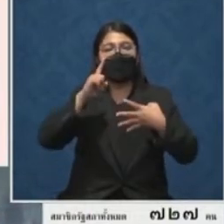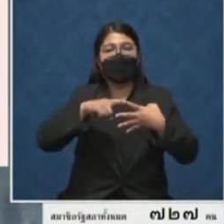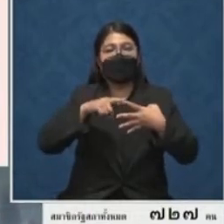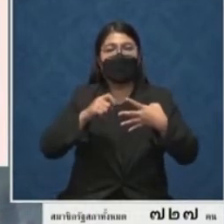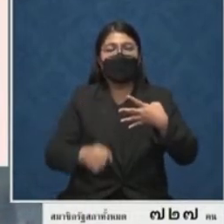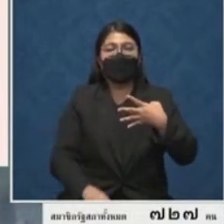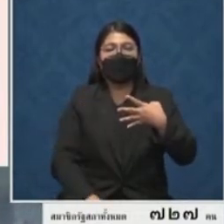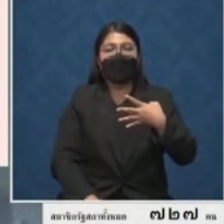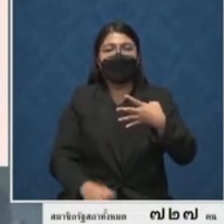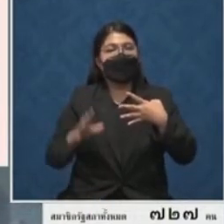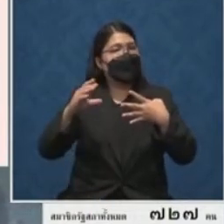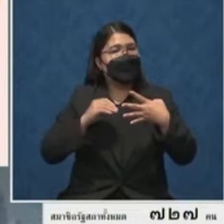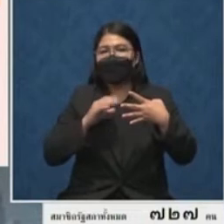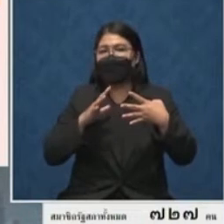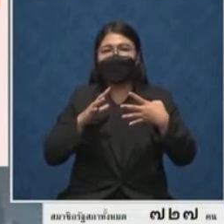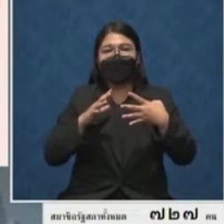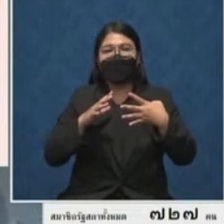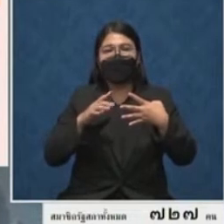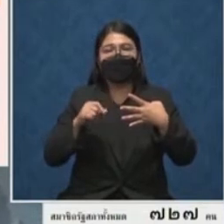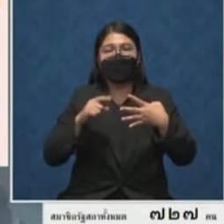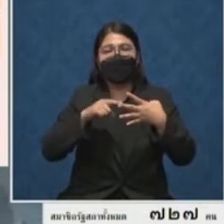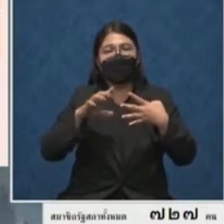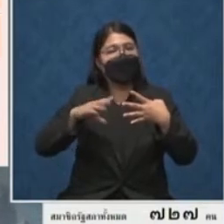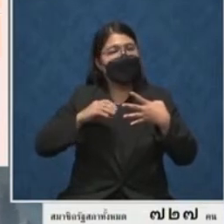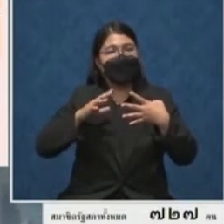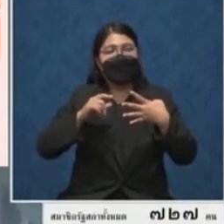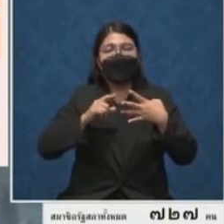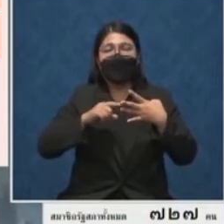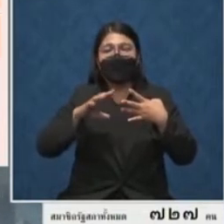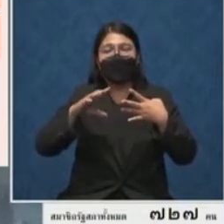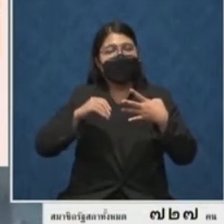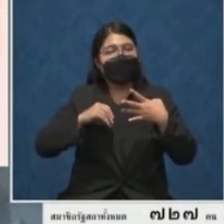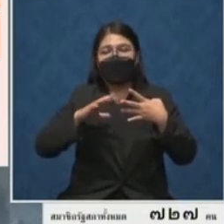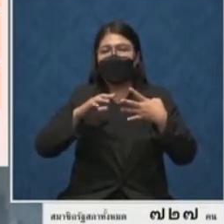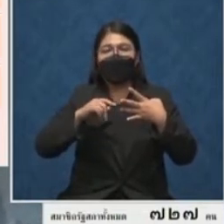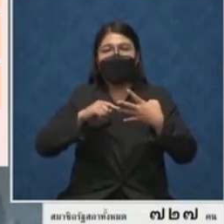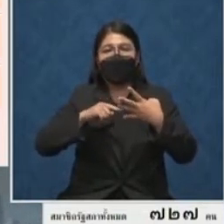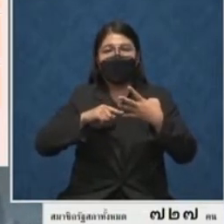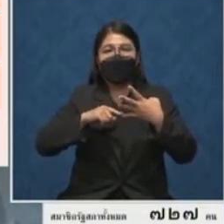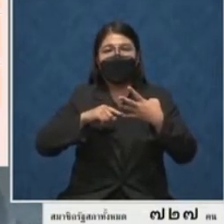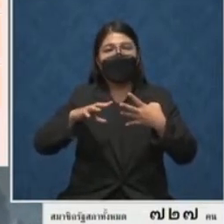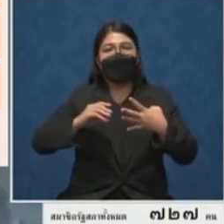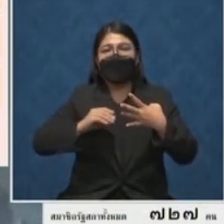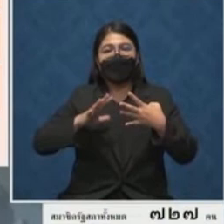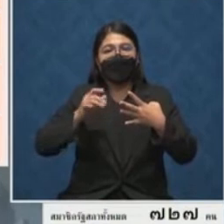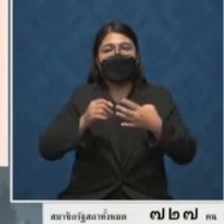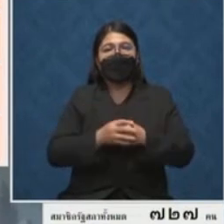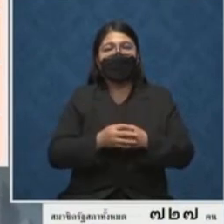นึ่งไม่รับหลักการสองไม่รับหลักการสามไม่รับหลักการสี่ไม่รับหลักการ